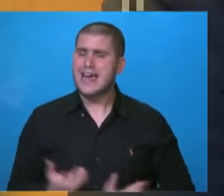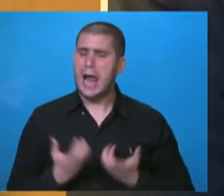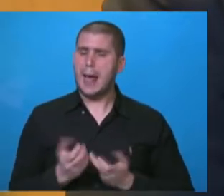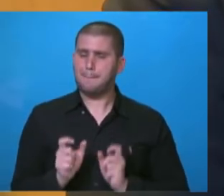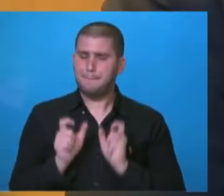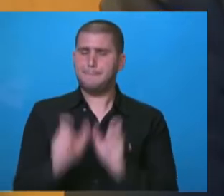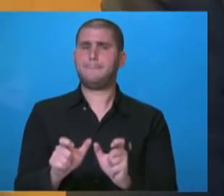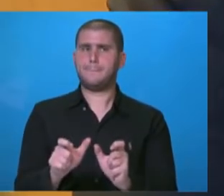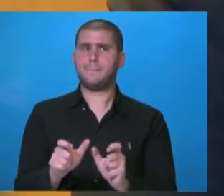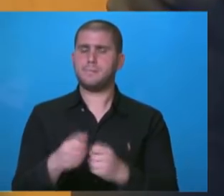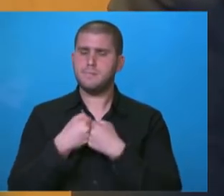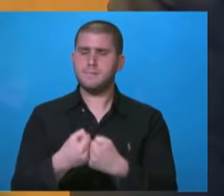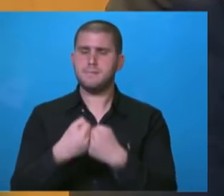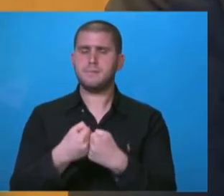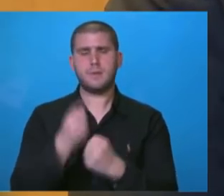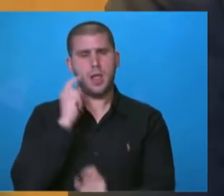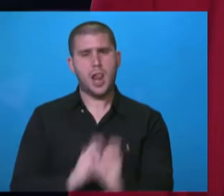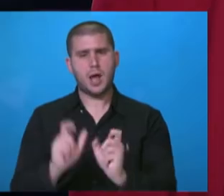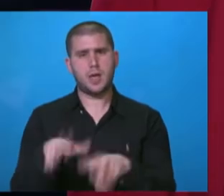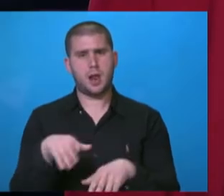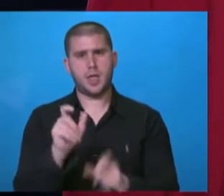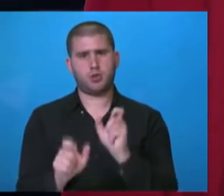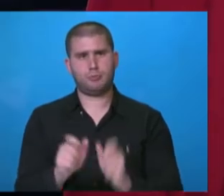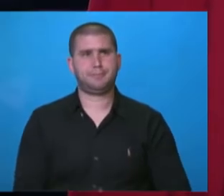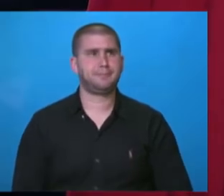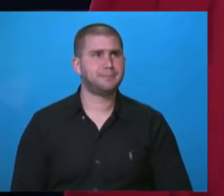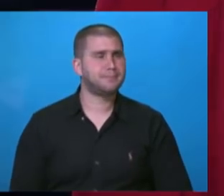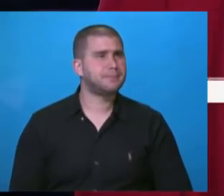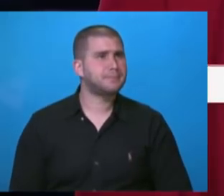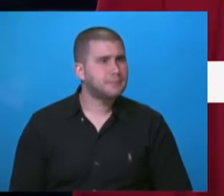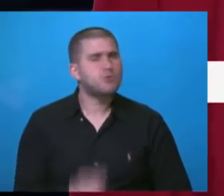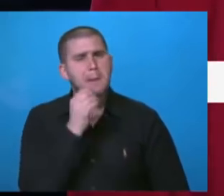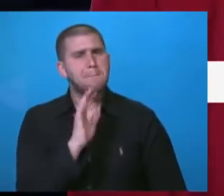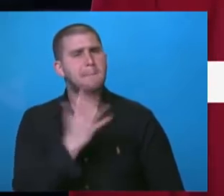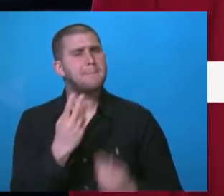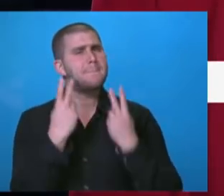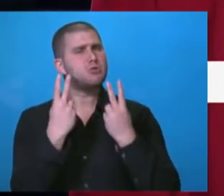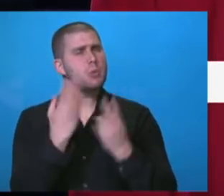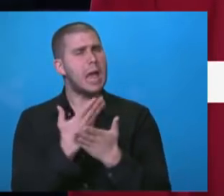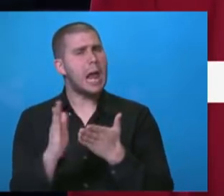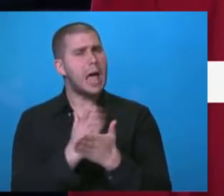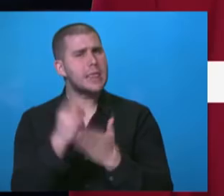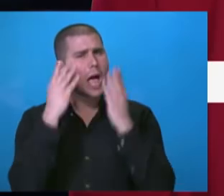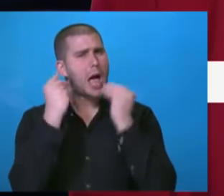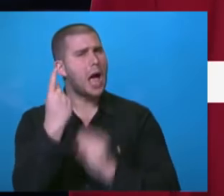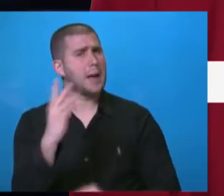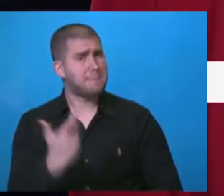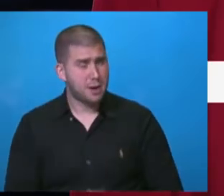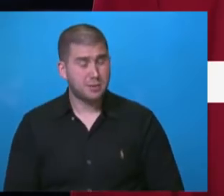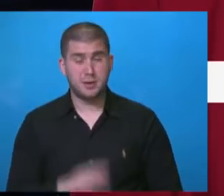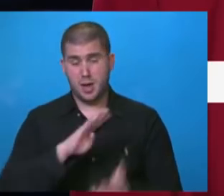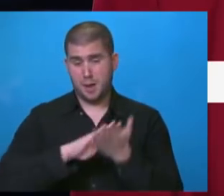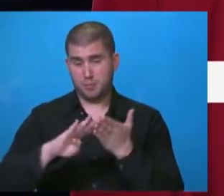בידינו להתמודד ולהגן על אנשינו. אז מה בעצם משמעות ההחלטה שהגיעה מהאג? בארבעת